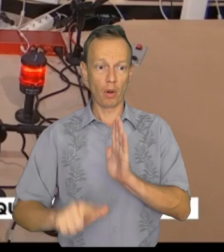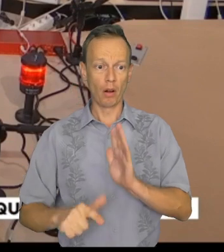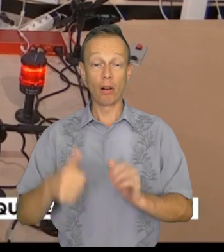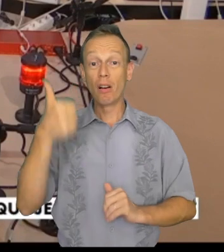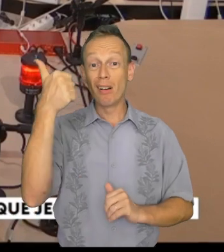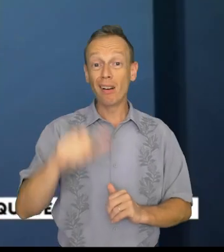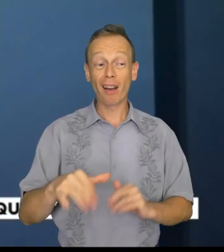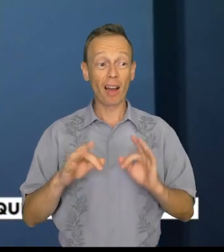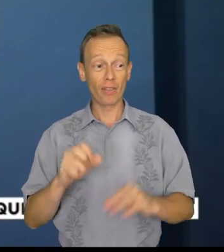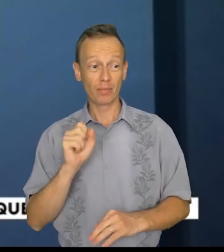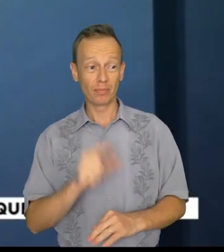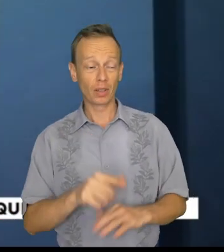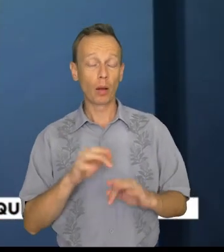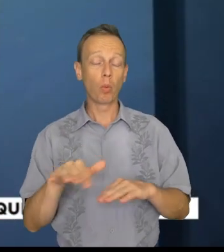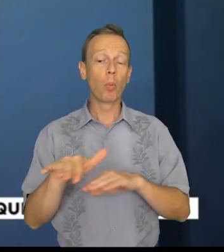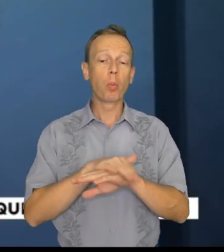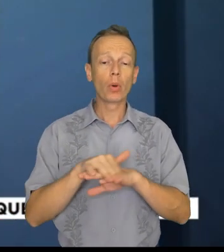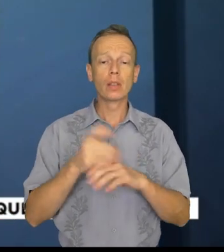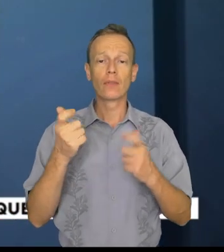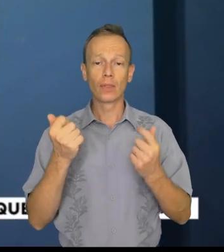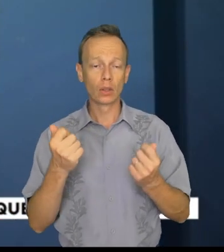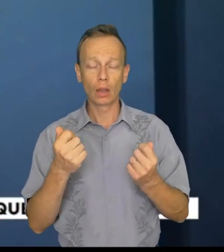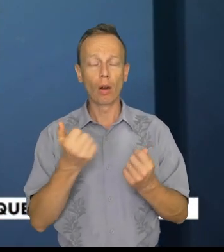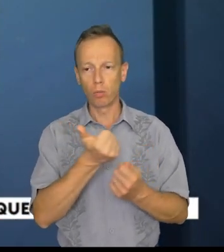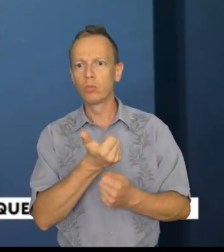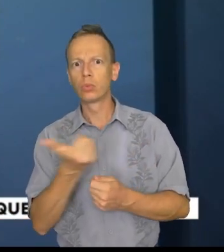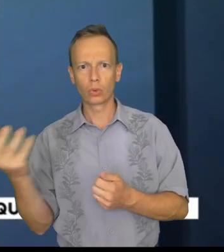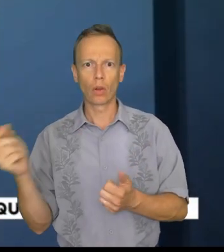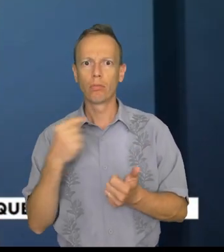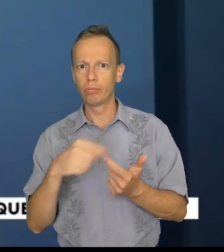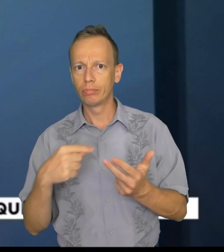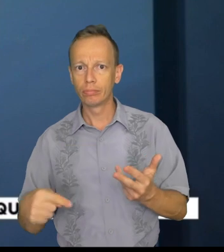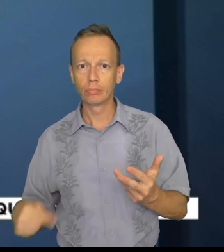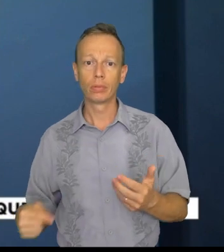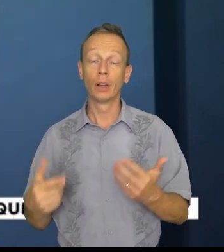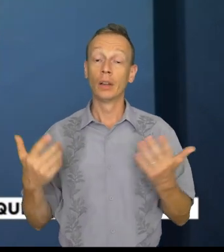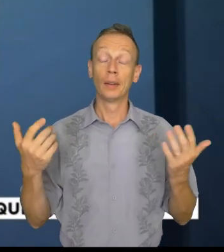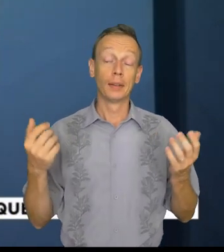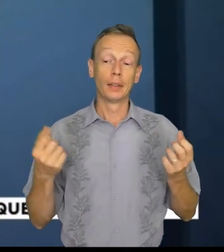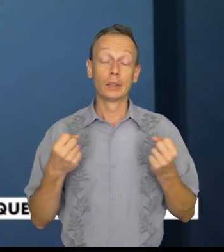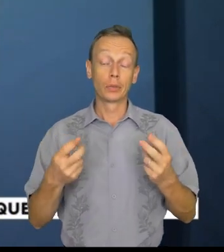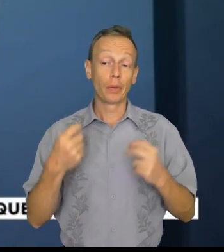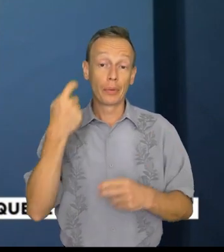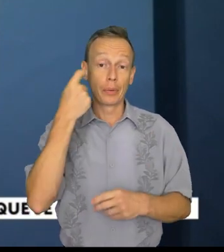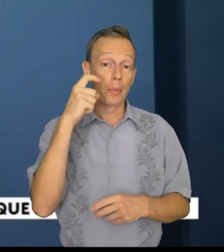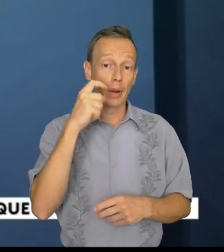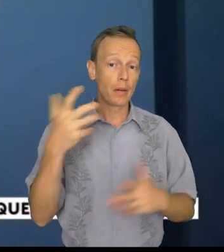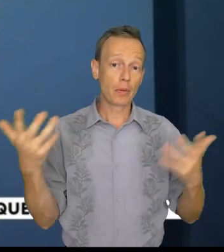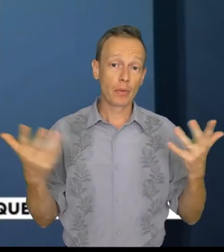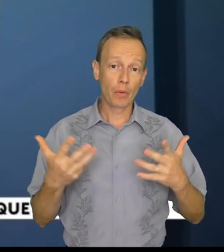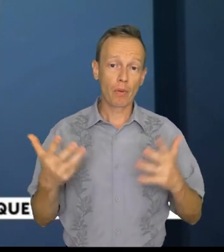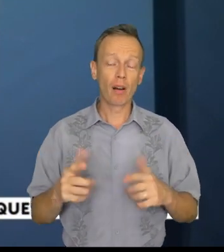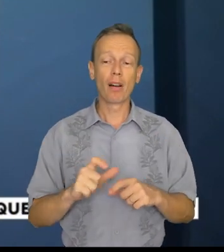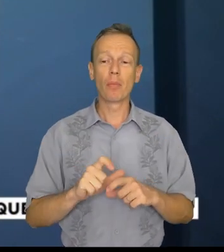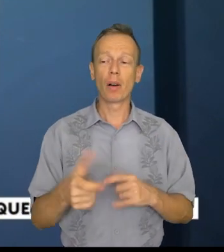affaire dite politico-financière qui a fait l'objet, comment dirais-je, de